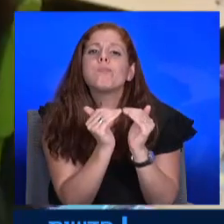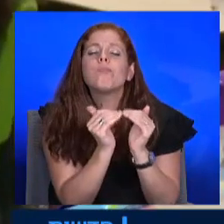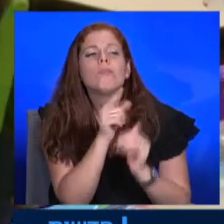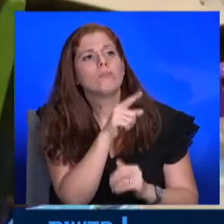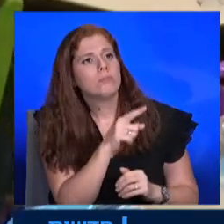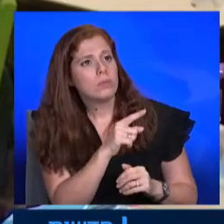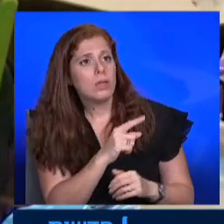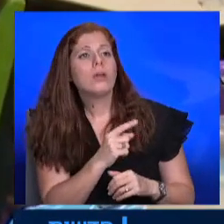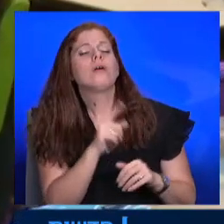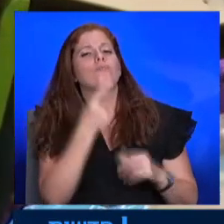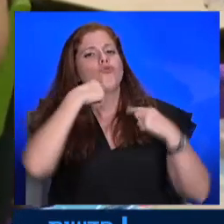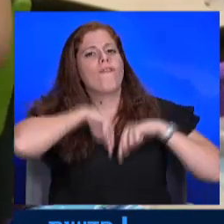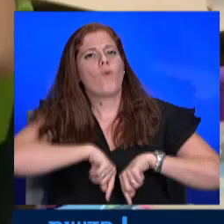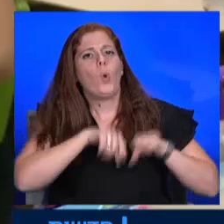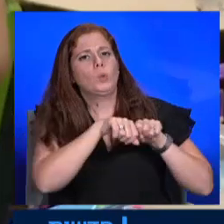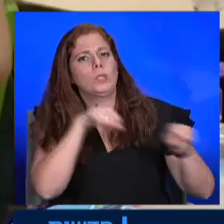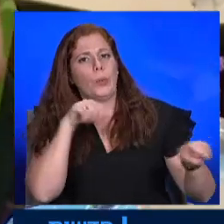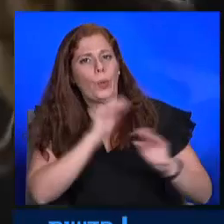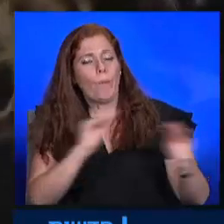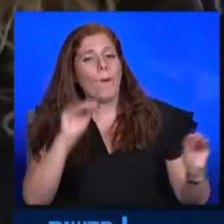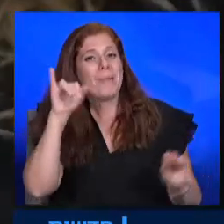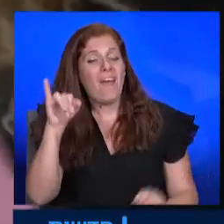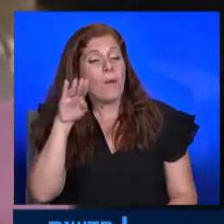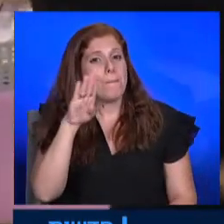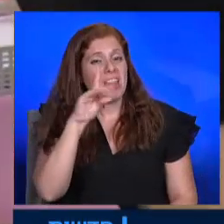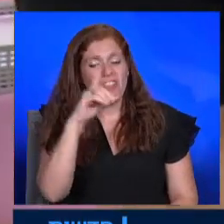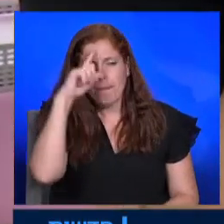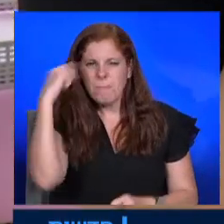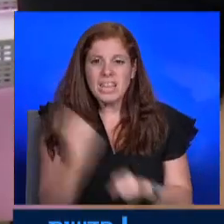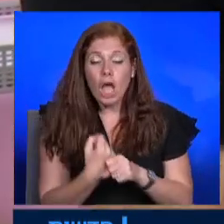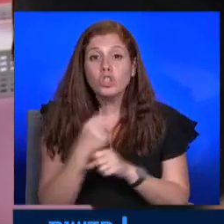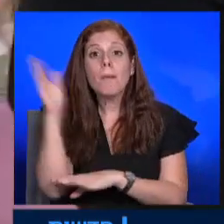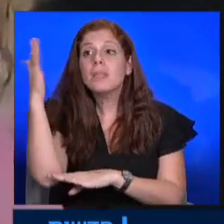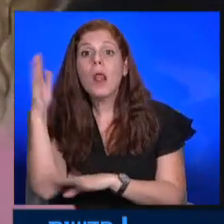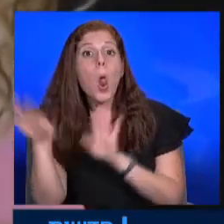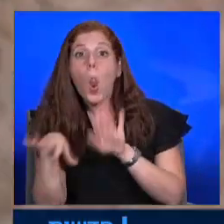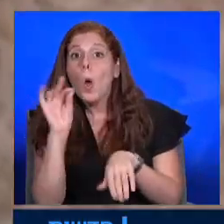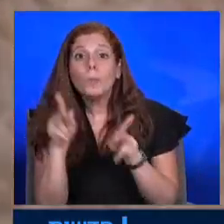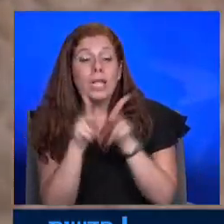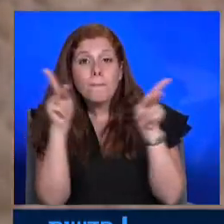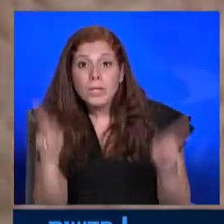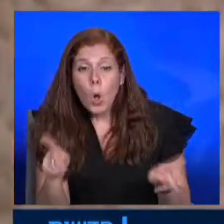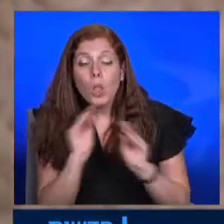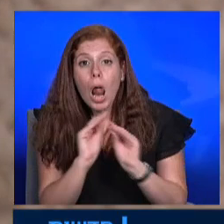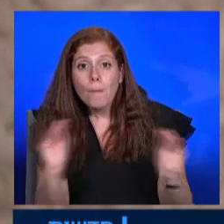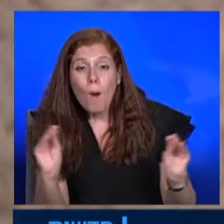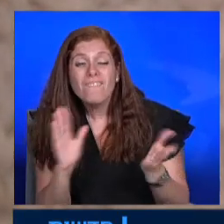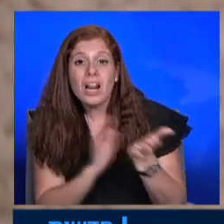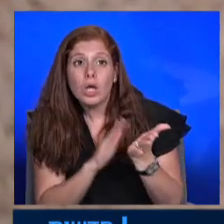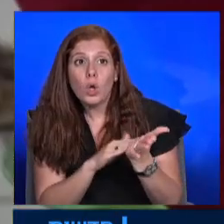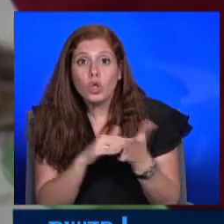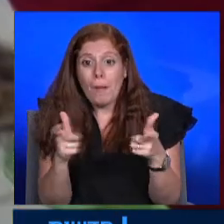דוד מתעקשת כי אם המדינה לא תמצא פתרון לגננות ולמורים שבקבוצת הסיכון, לא יהיו לימודים